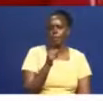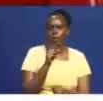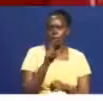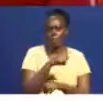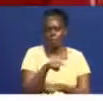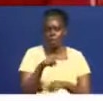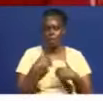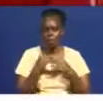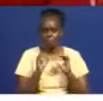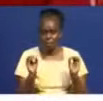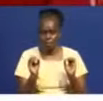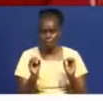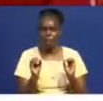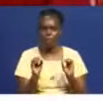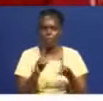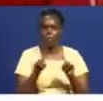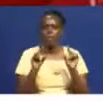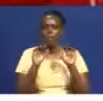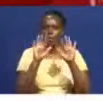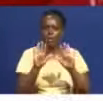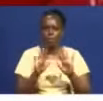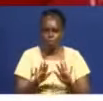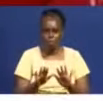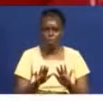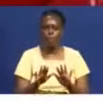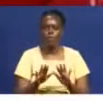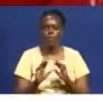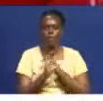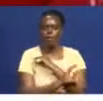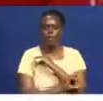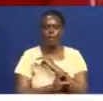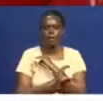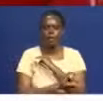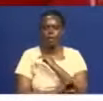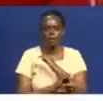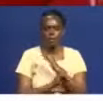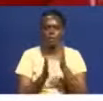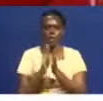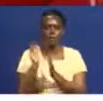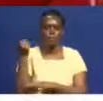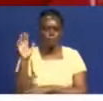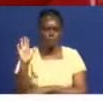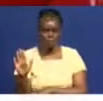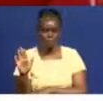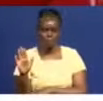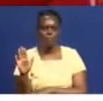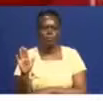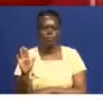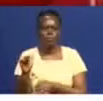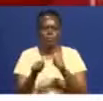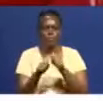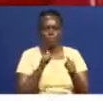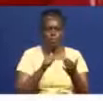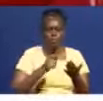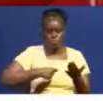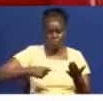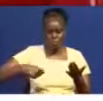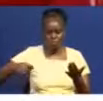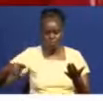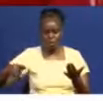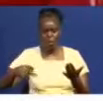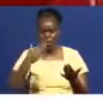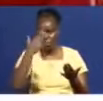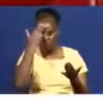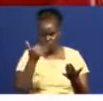hamukufanya makosa, lakini ilikuwa muhimu kwa taifa na kwa rais kuweza kukataa kutia sahihi, sio